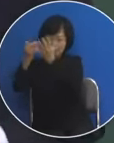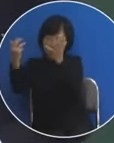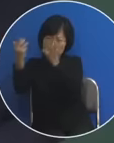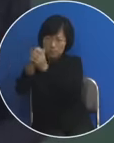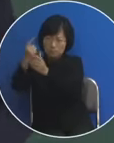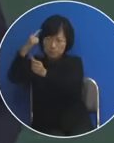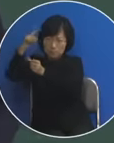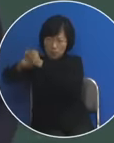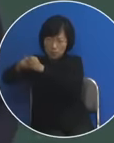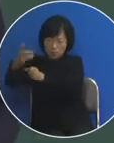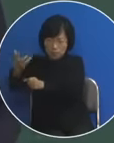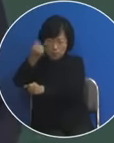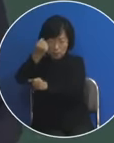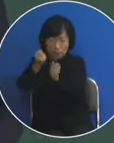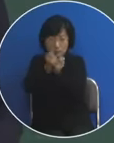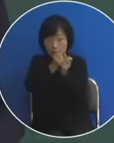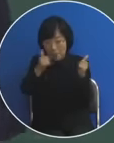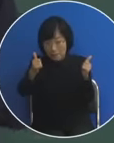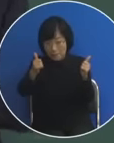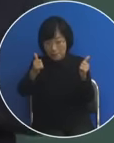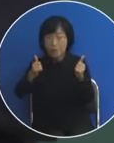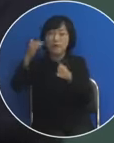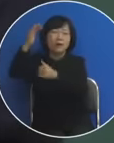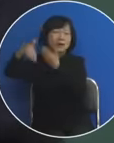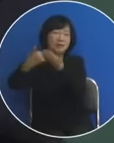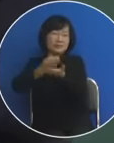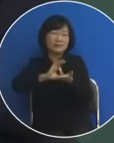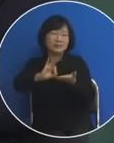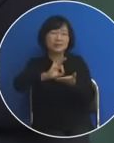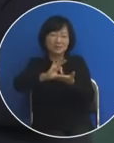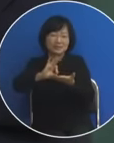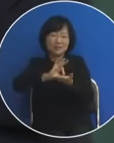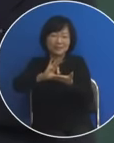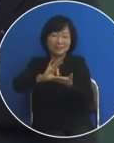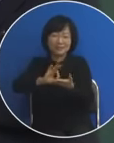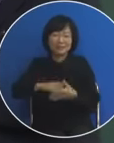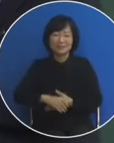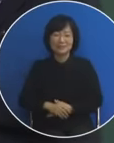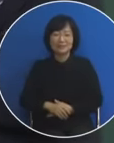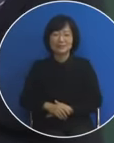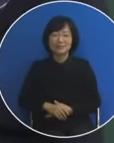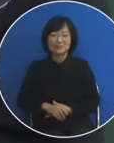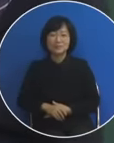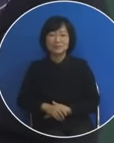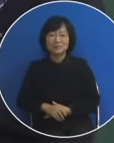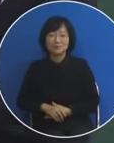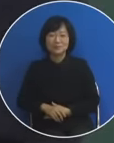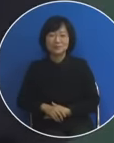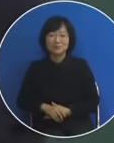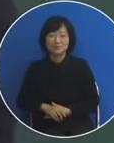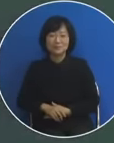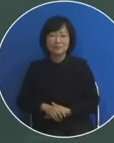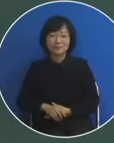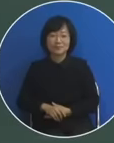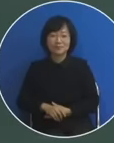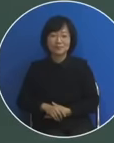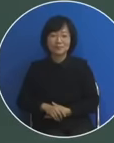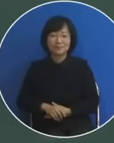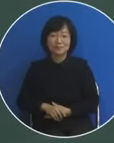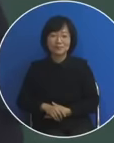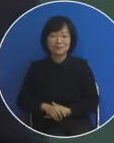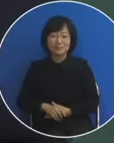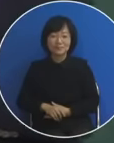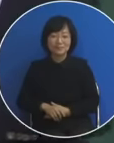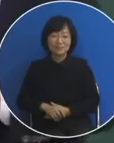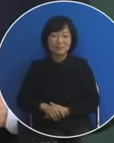하나님이 쓰실 수밖에 없다. The one who is inside of God's absolute goal, God has no choice but to use. 그렇다면 오늘부터는 이 축복을